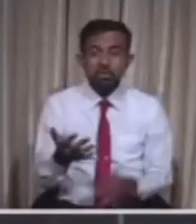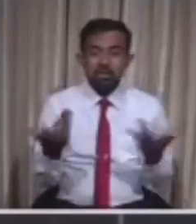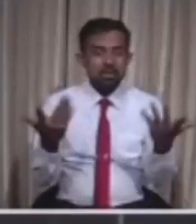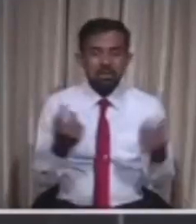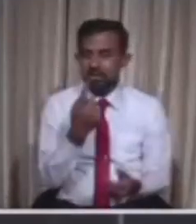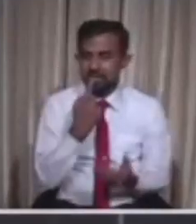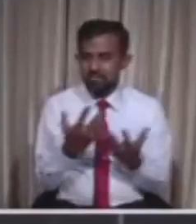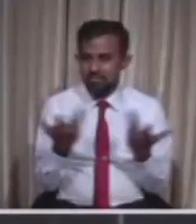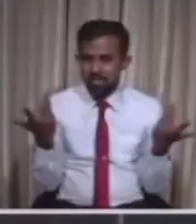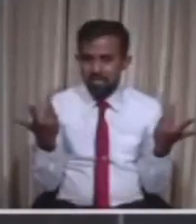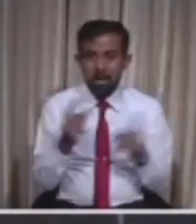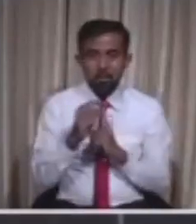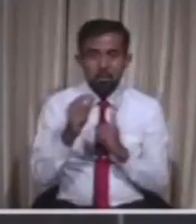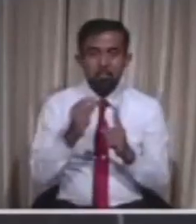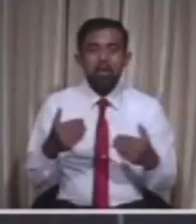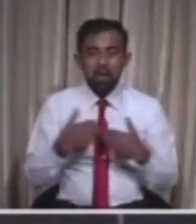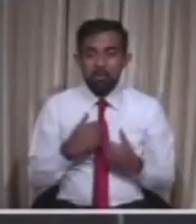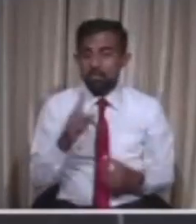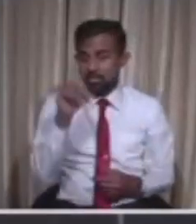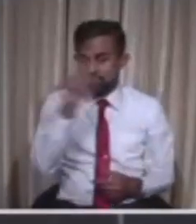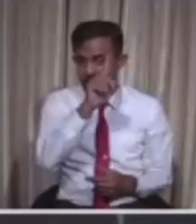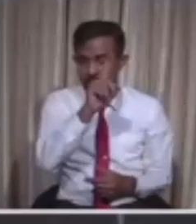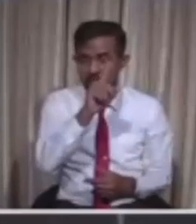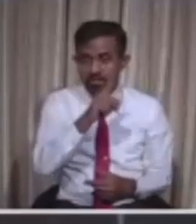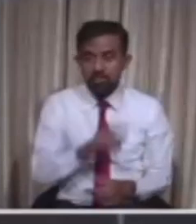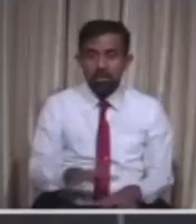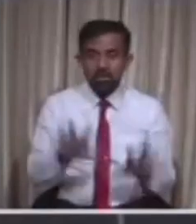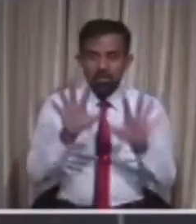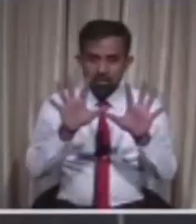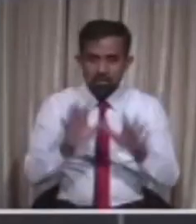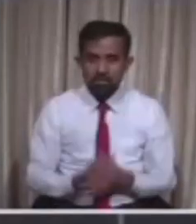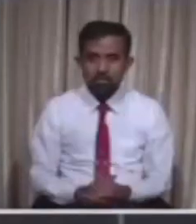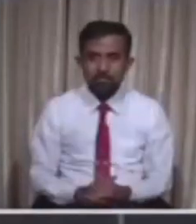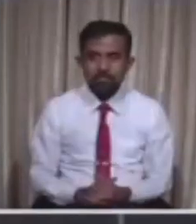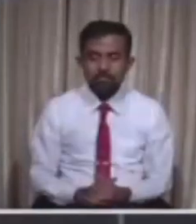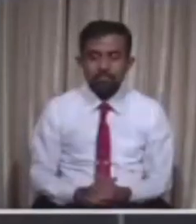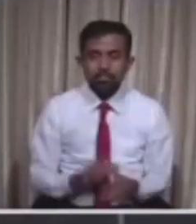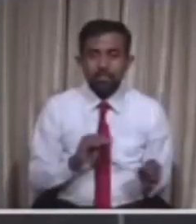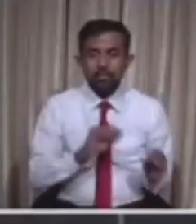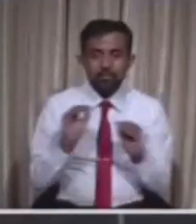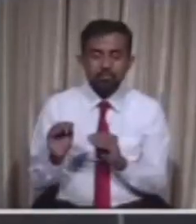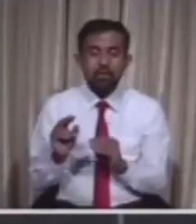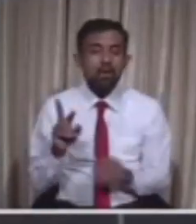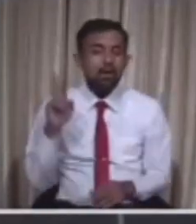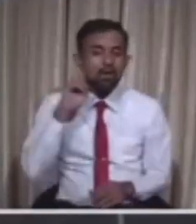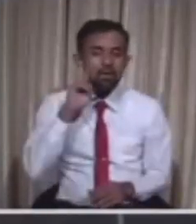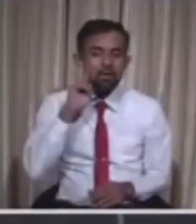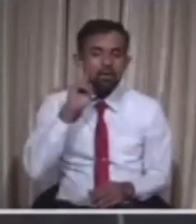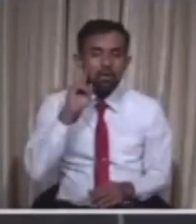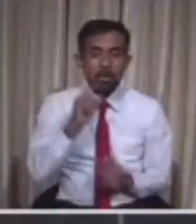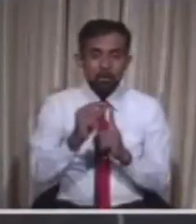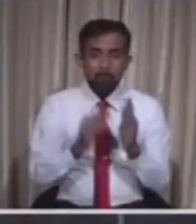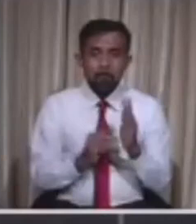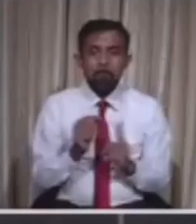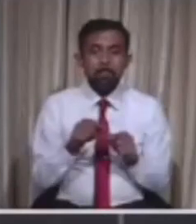කියලා. මේ පාර්ලිමේන්තුවේ අපි තමයි ඉස්සෙල්ලම මේක ගැන සඳහන් කරේ. ඊට පස්සේ රනිල් වික්‍රමසිංහ